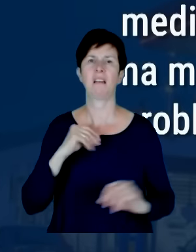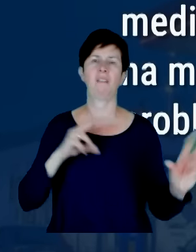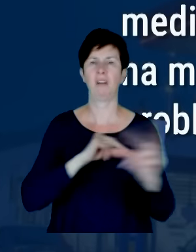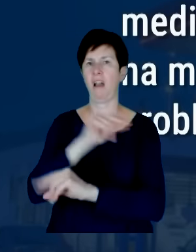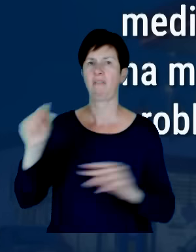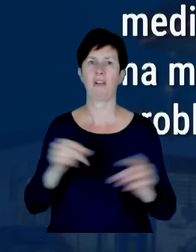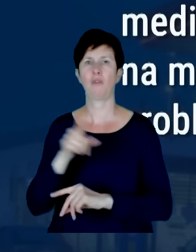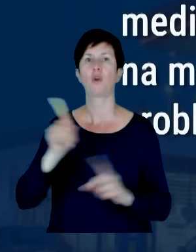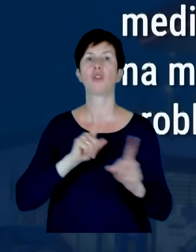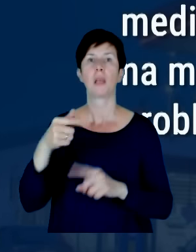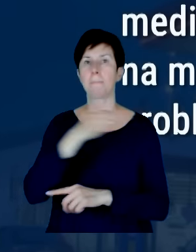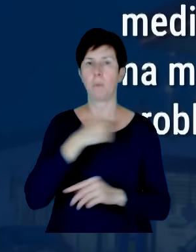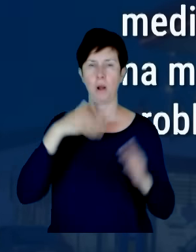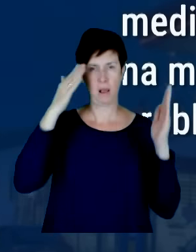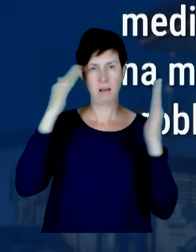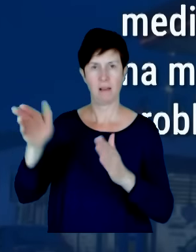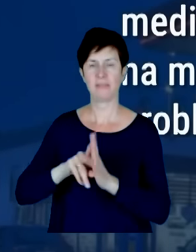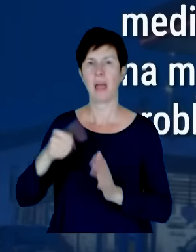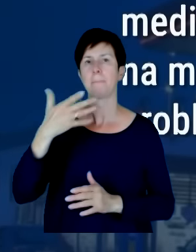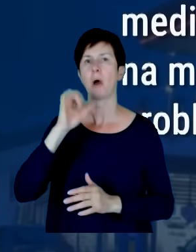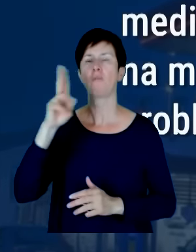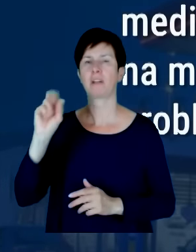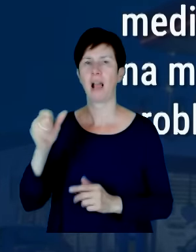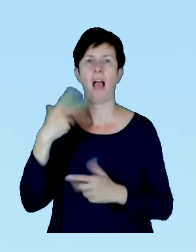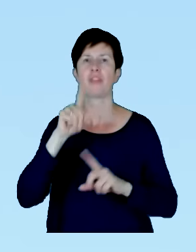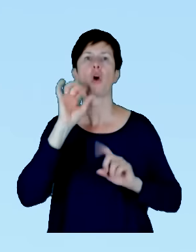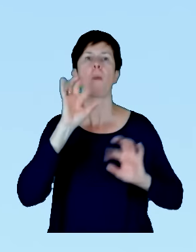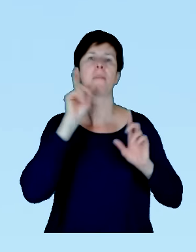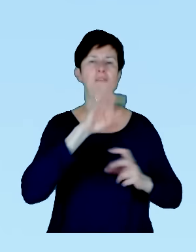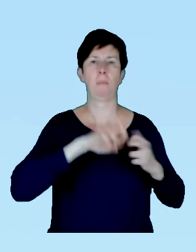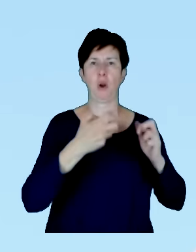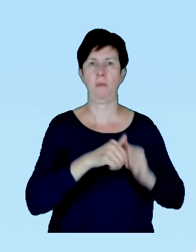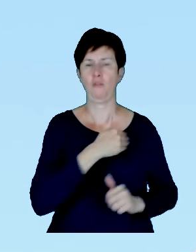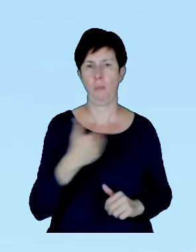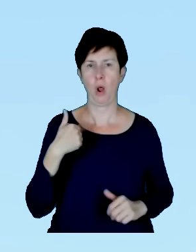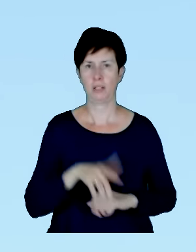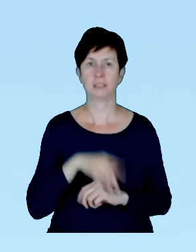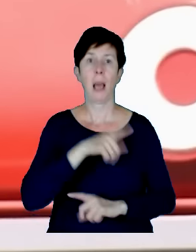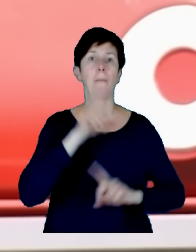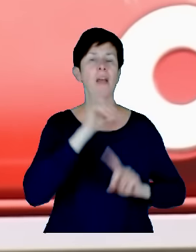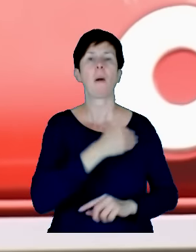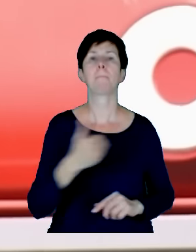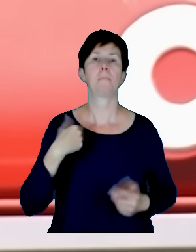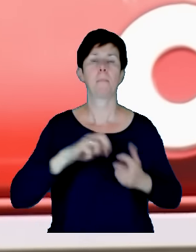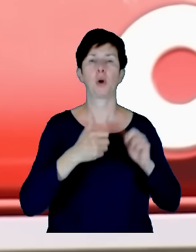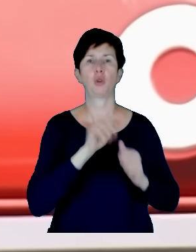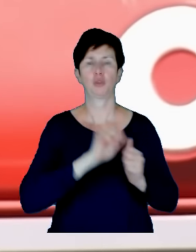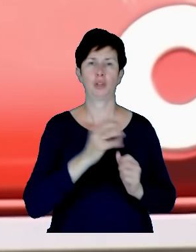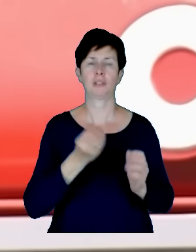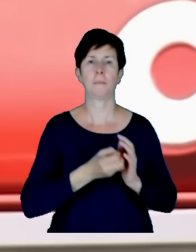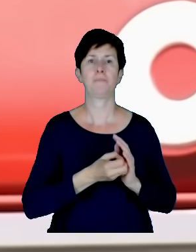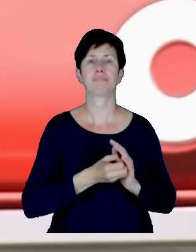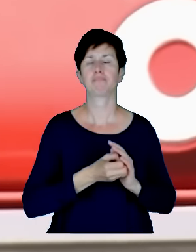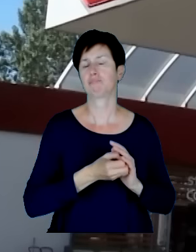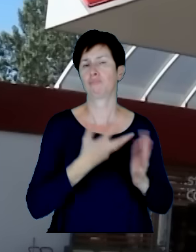mają zająć uwagę Polaków na majówkę i odwrócić ją od prawdziwych problemów tymi problemami mają być kosztowne plany realizacji zielonej polityki